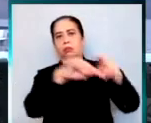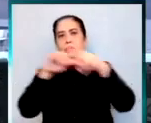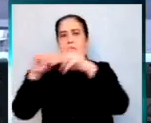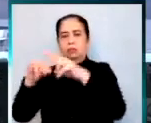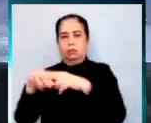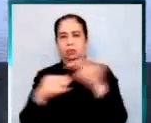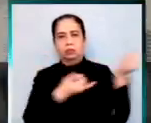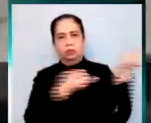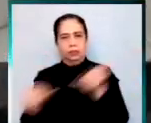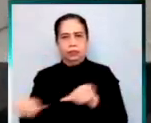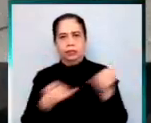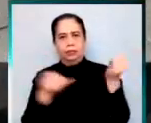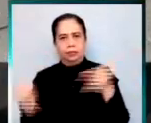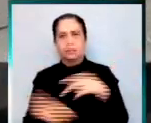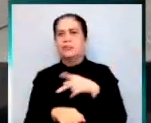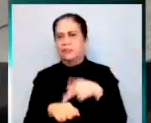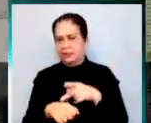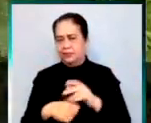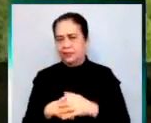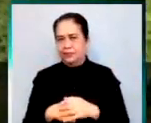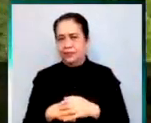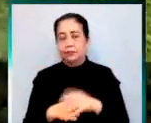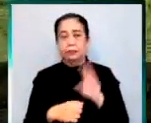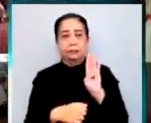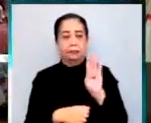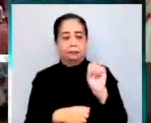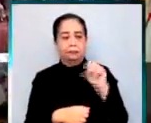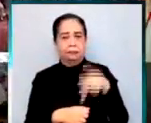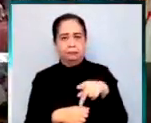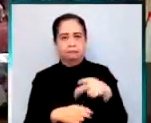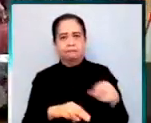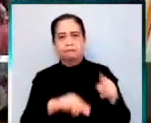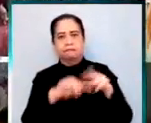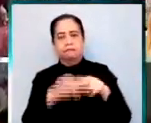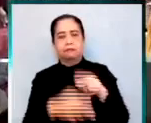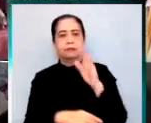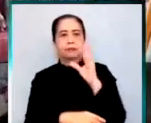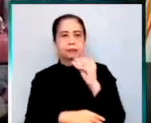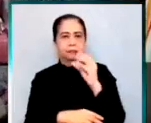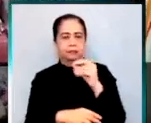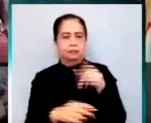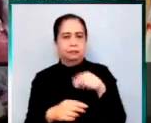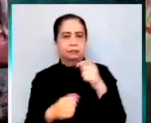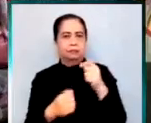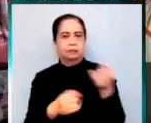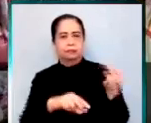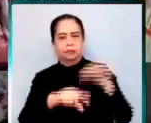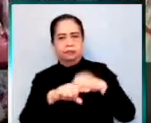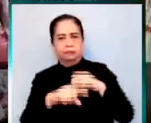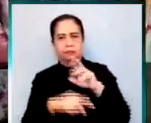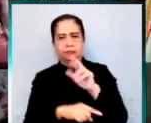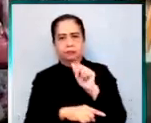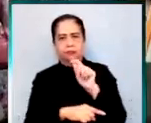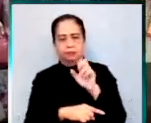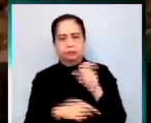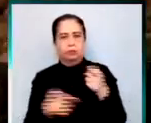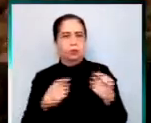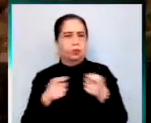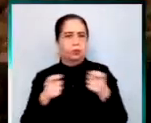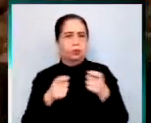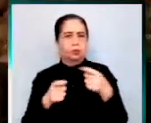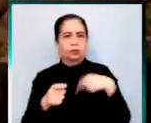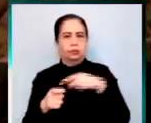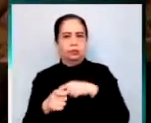ng Pilipinas. Ang BSP, itinaas na sa 50 basis points ang interest rate para makontrol ang ating inflation